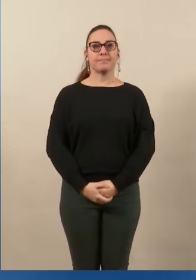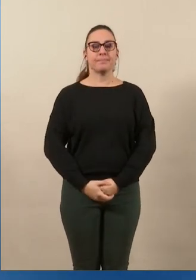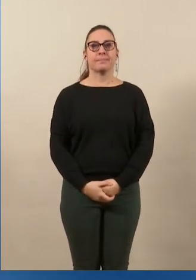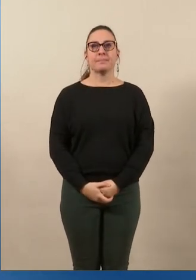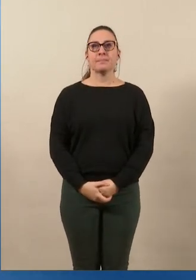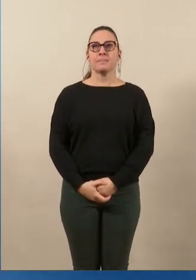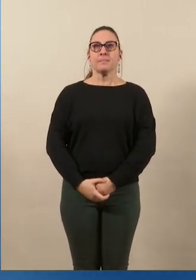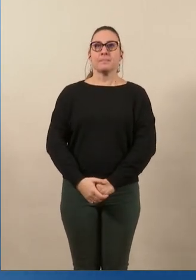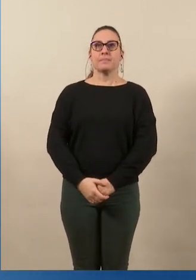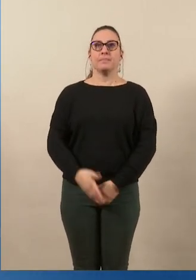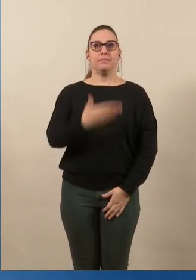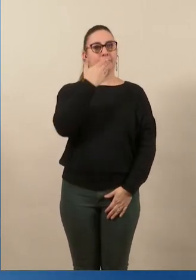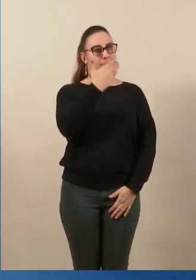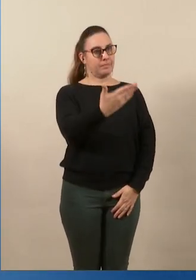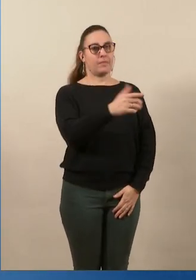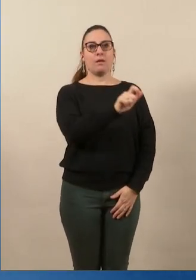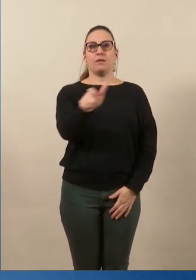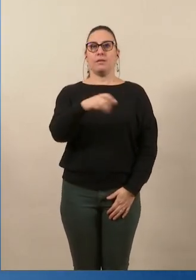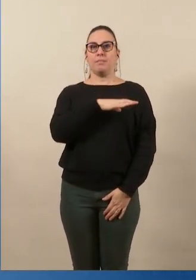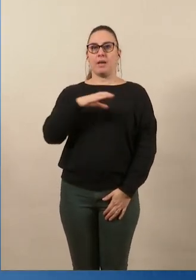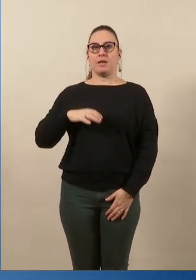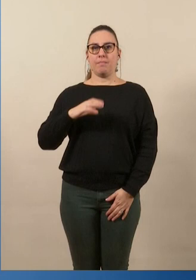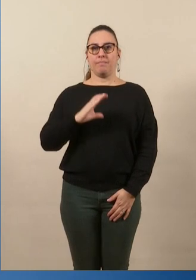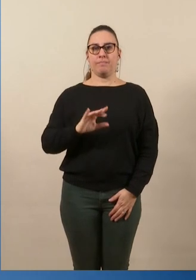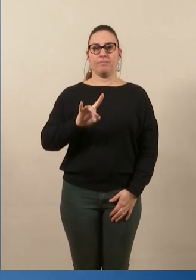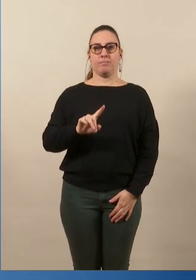merci merci Madame Chalas